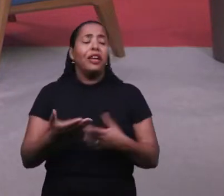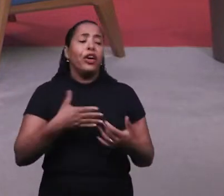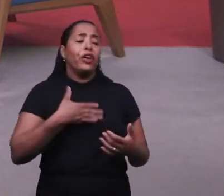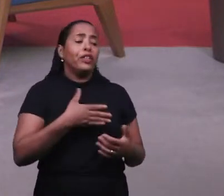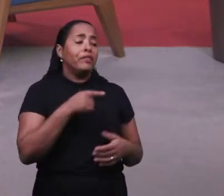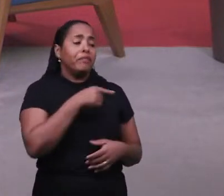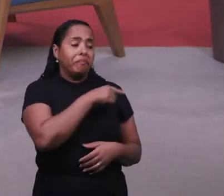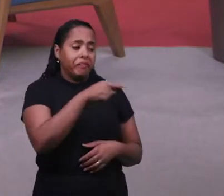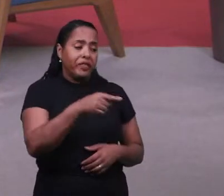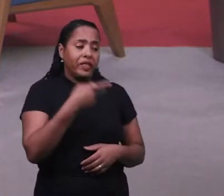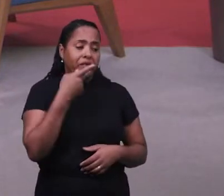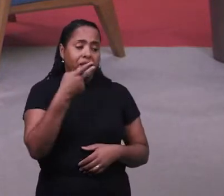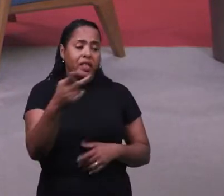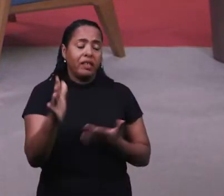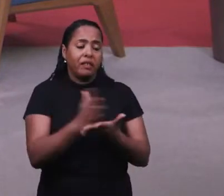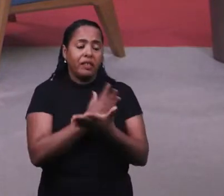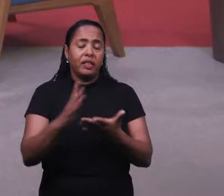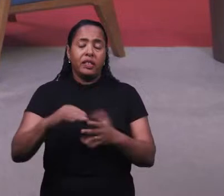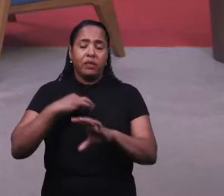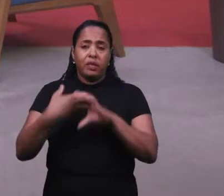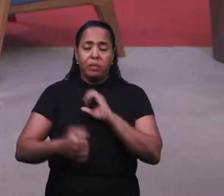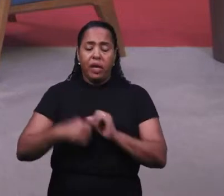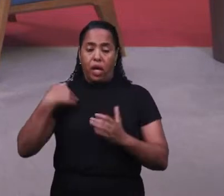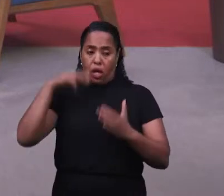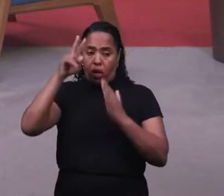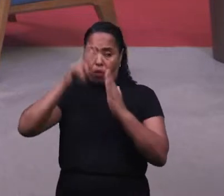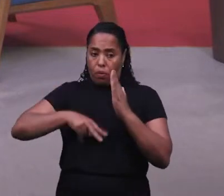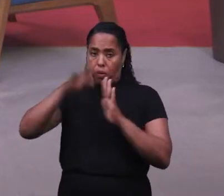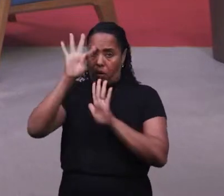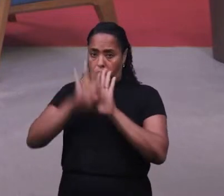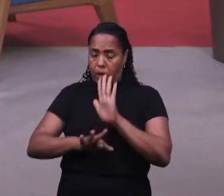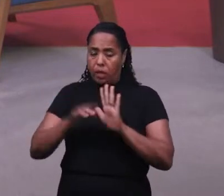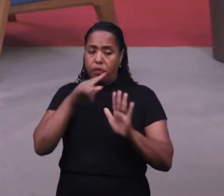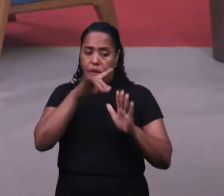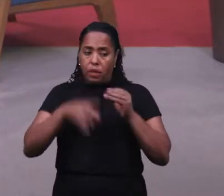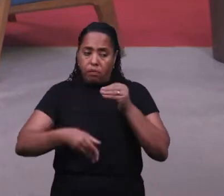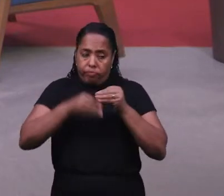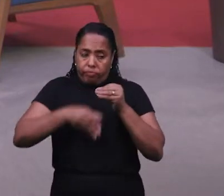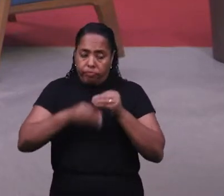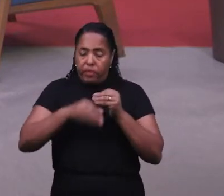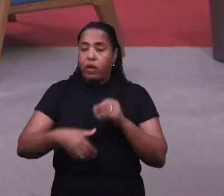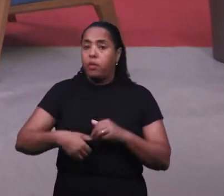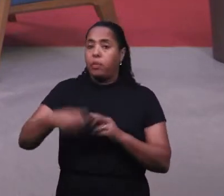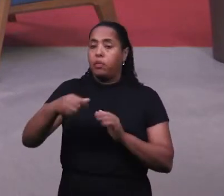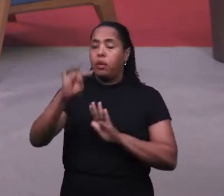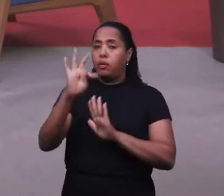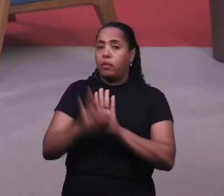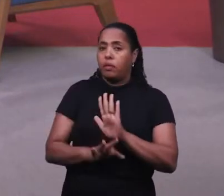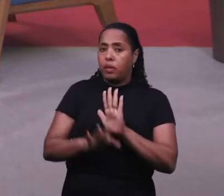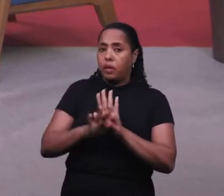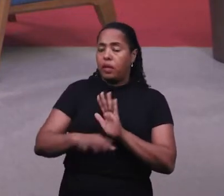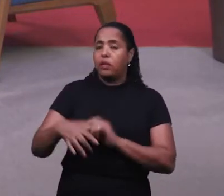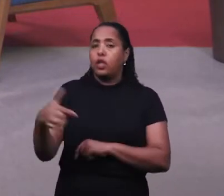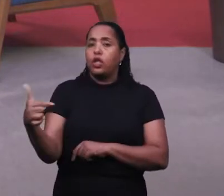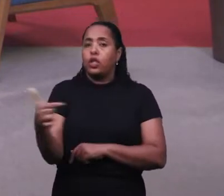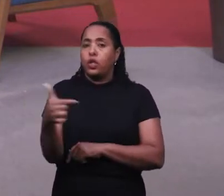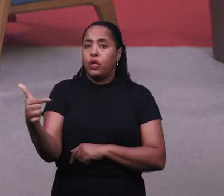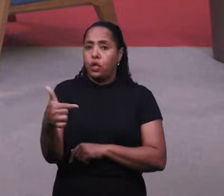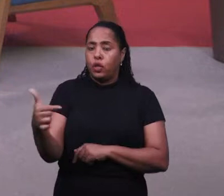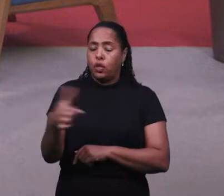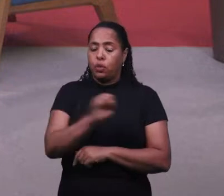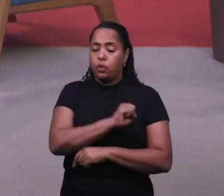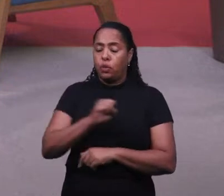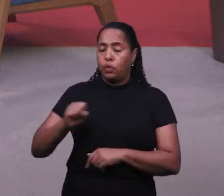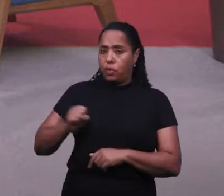Jérusalem. J'aimerais que vous puissiez commenter quelques aspects. Je vais lire le texte, vous pouvez faire un commentaire. Le premier texte que nous allons lire se trouve